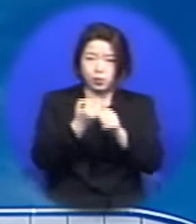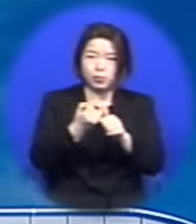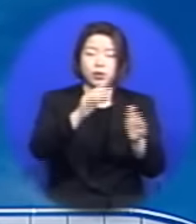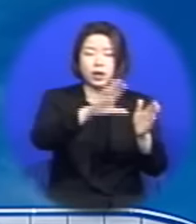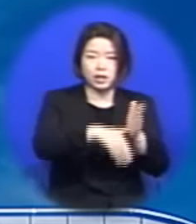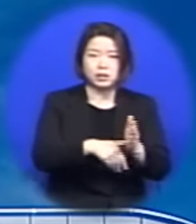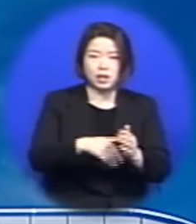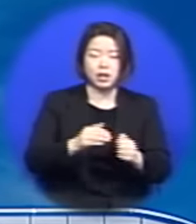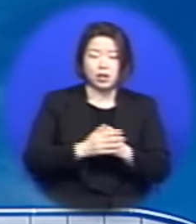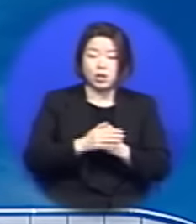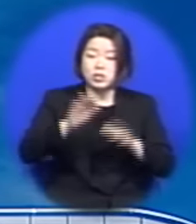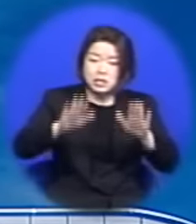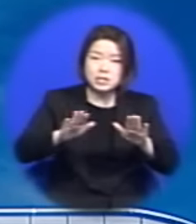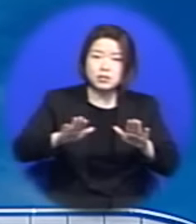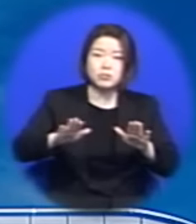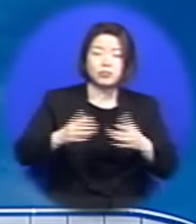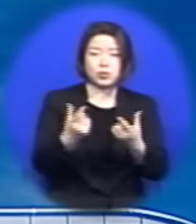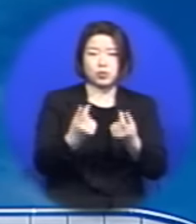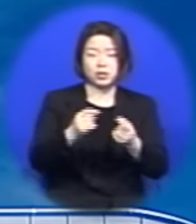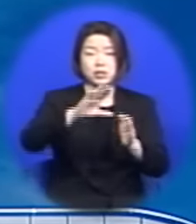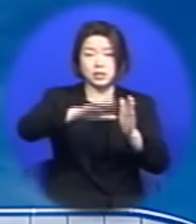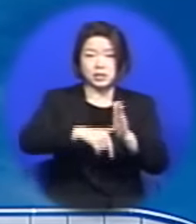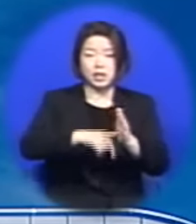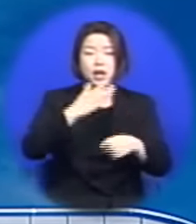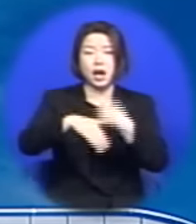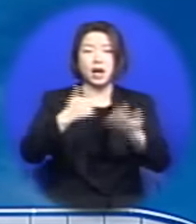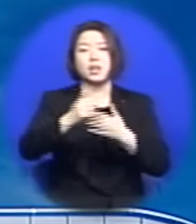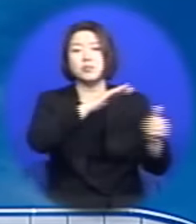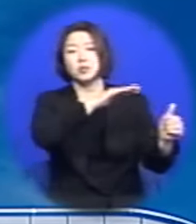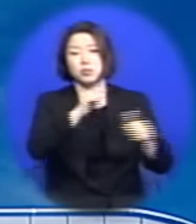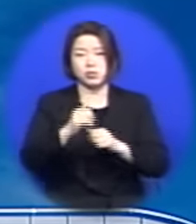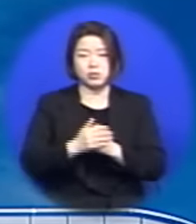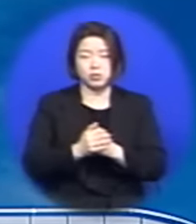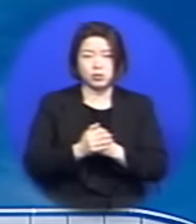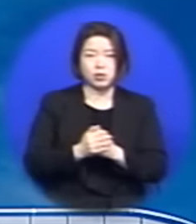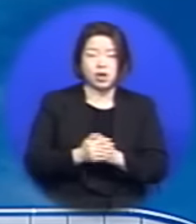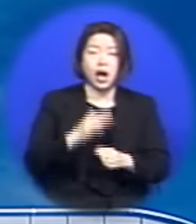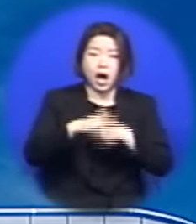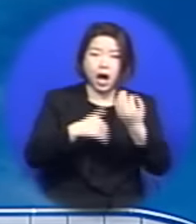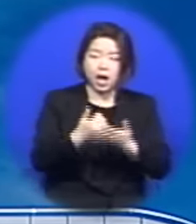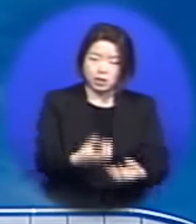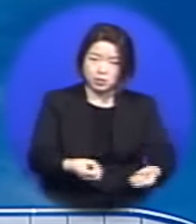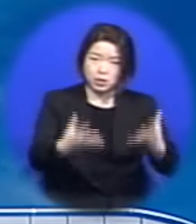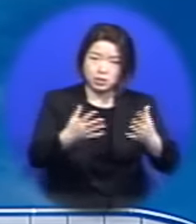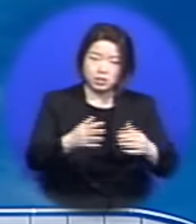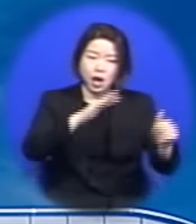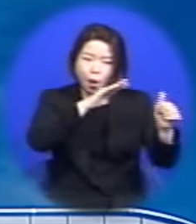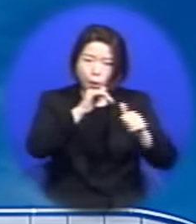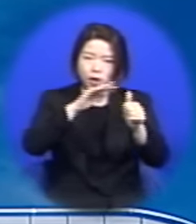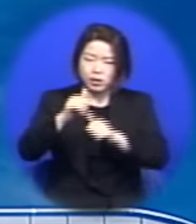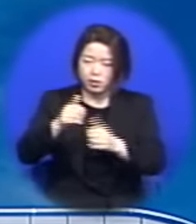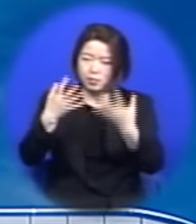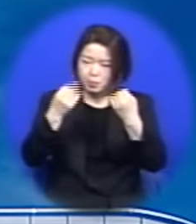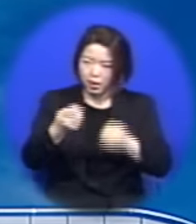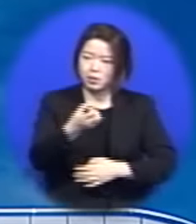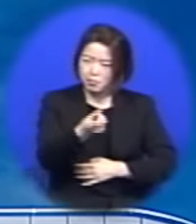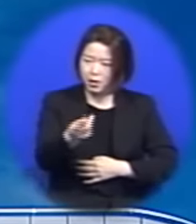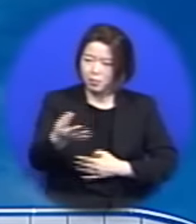잔치에 부르신 거예요 하나님은 하나님의 잔치에 우리가 오기를 여러 번 이렇게